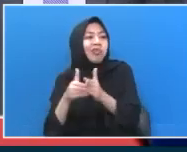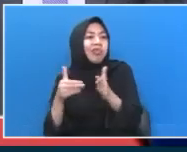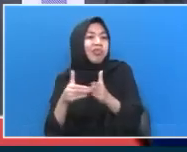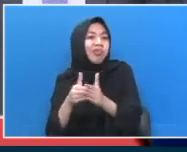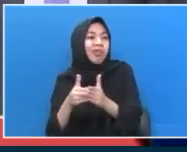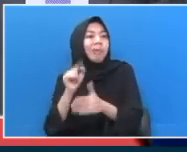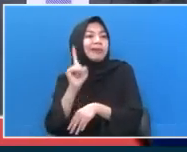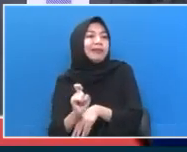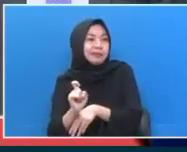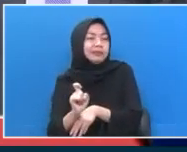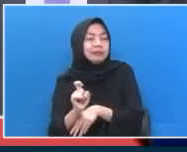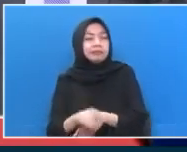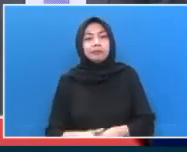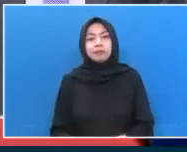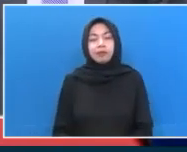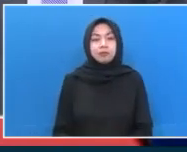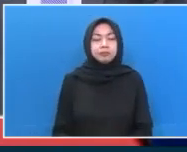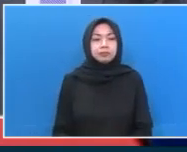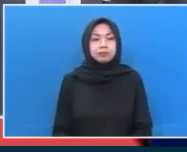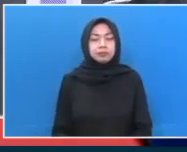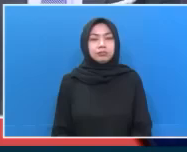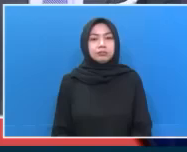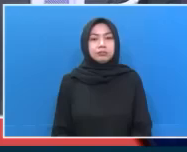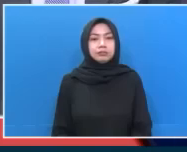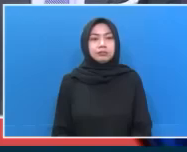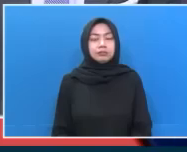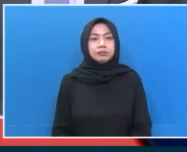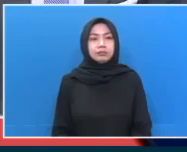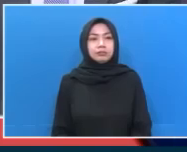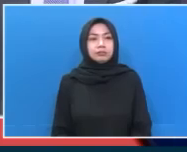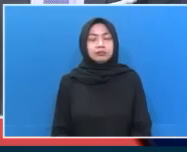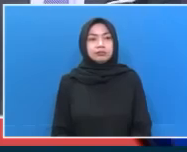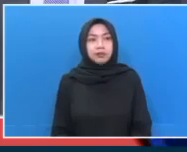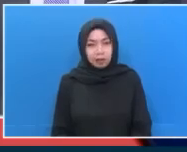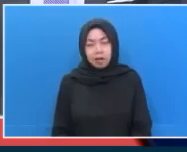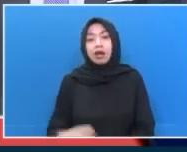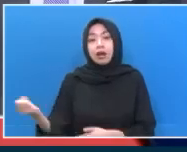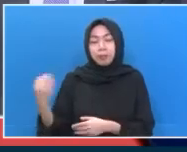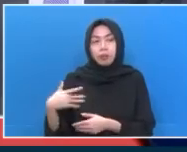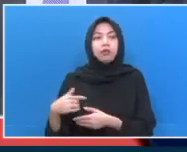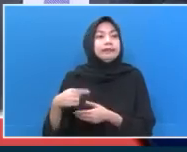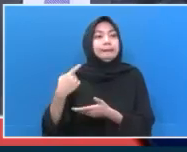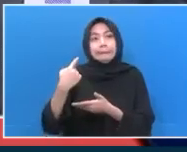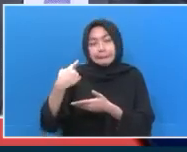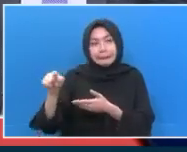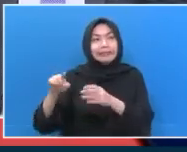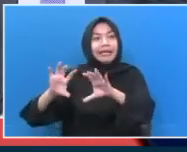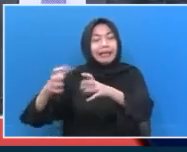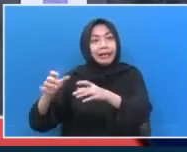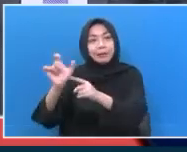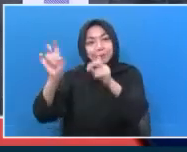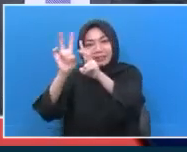nah kemudian dari informasi itu kami mengutus tim Surabaya untuk melakukan